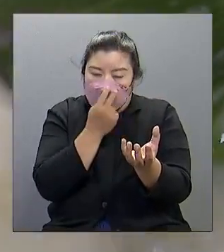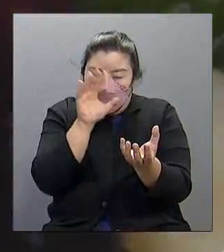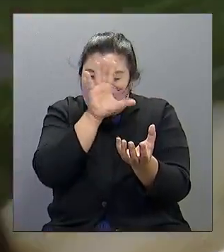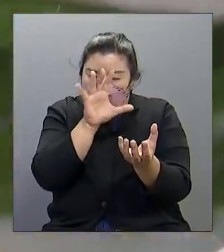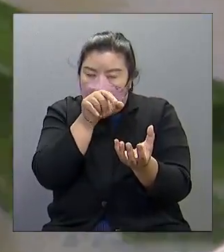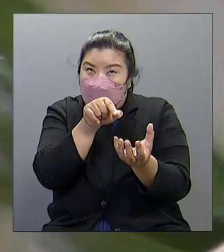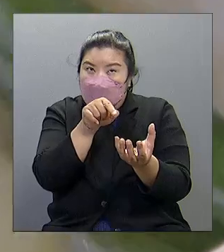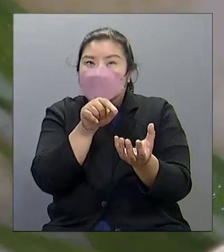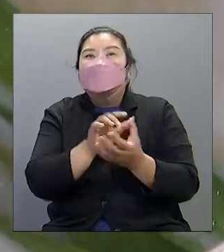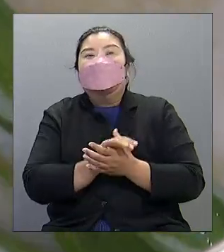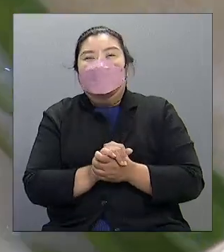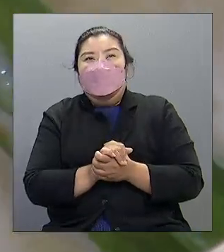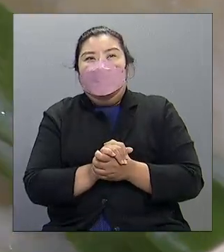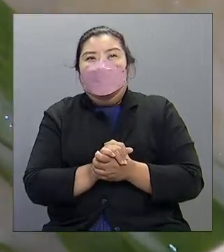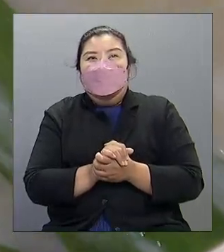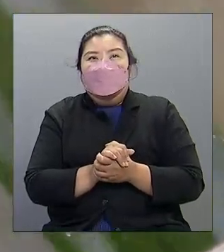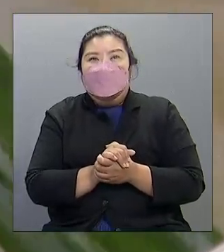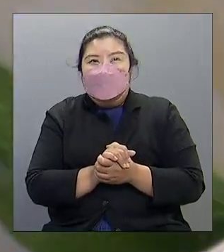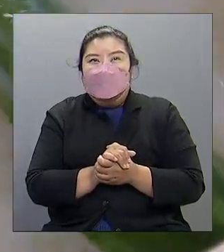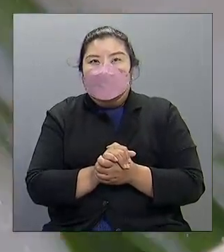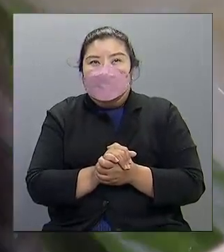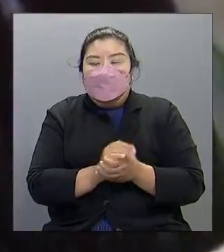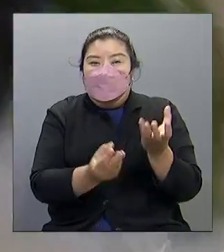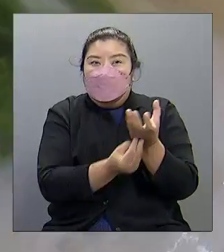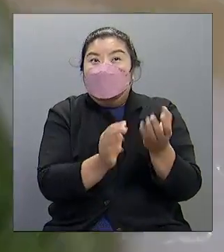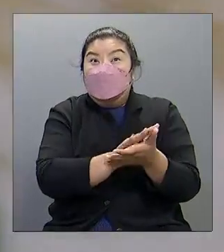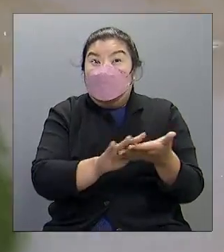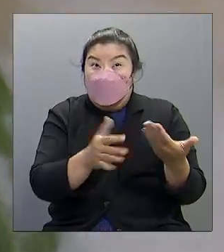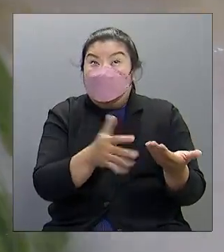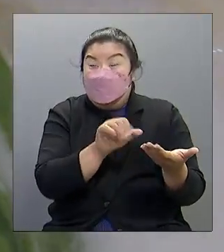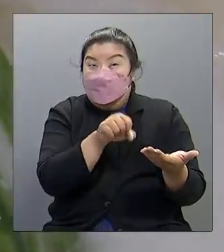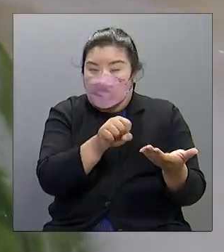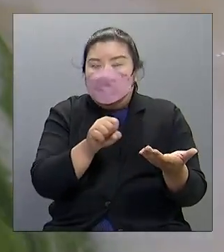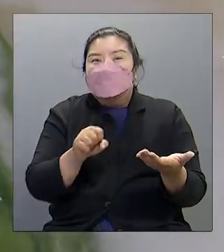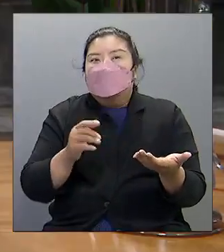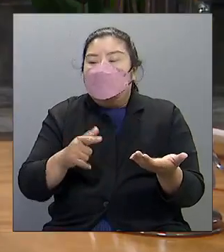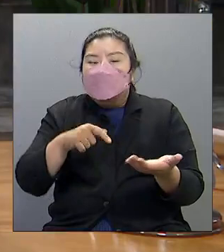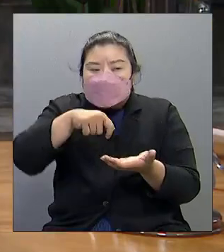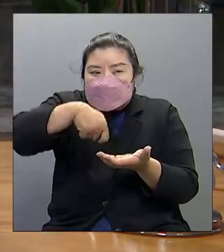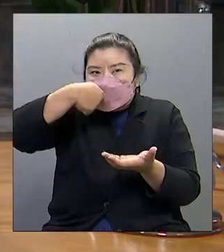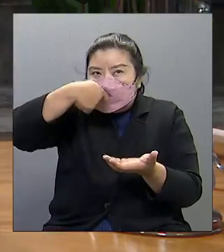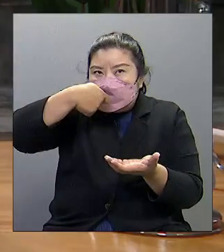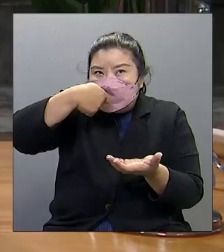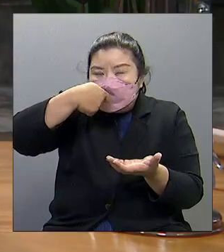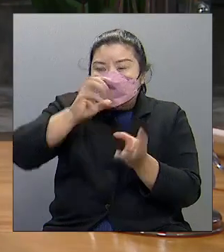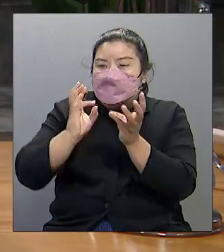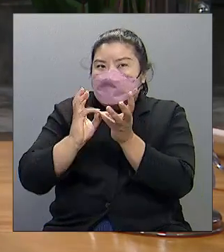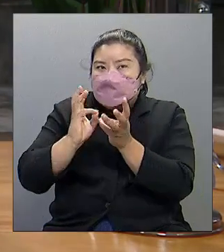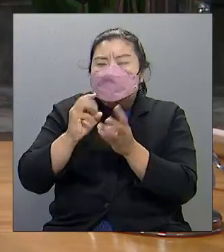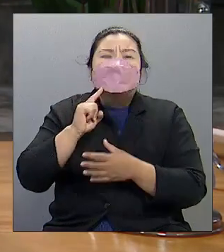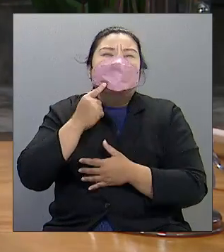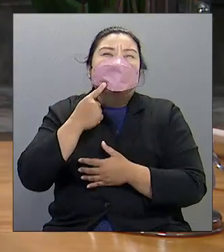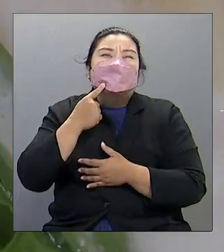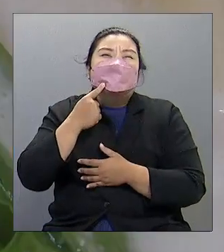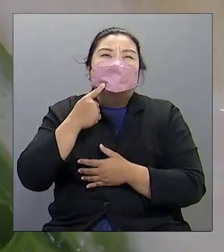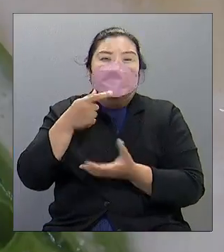ค่ะตัวกระทิก็ค่้นขึ้นด้วยค่ะตอนนี้กถงเวลาทเราจะต้ปรุงรถแล้ค่ะเดือประมาณ 11.4 ช้อนชา